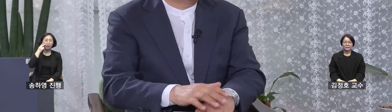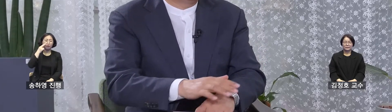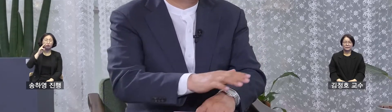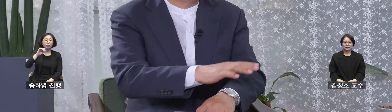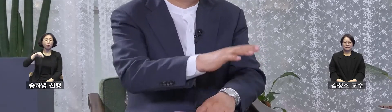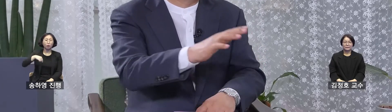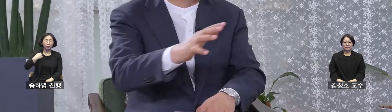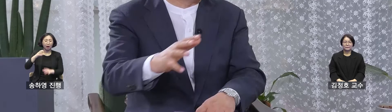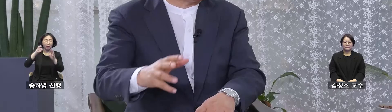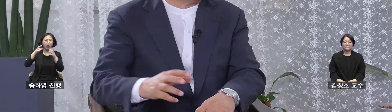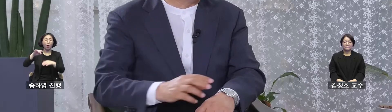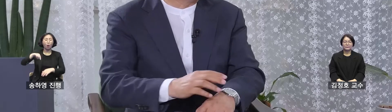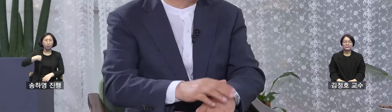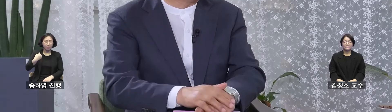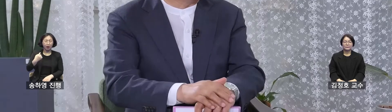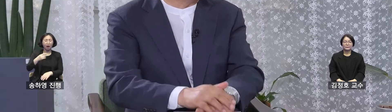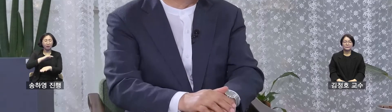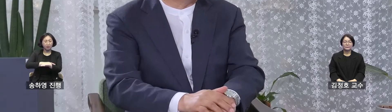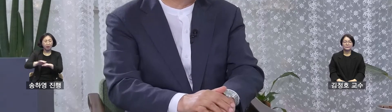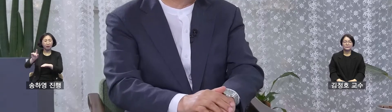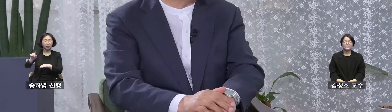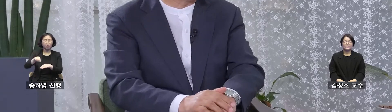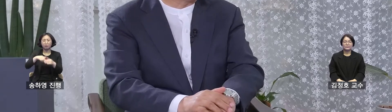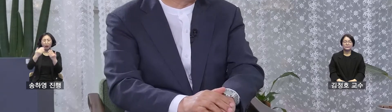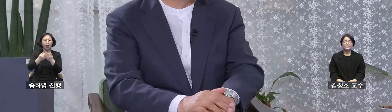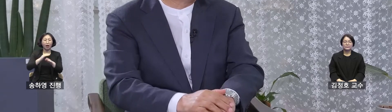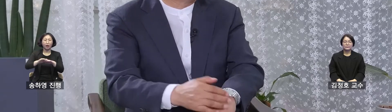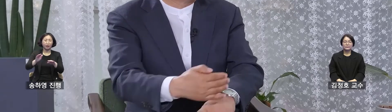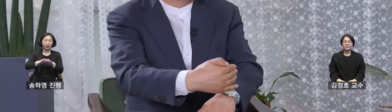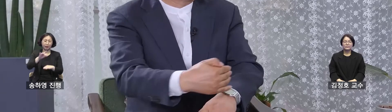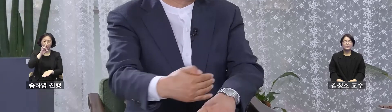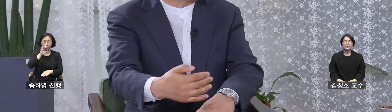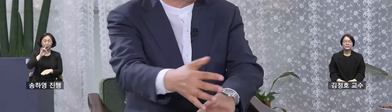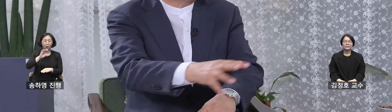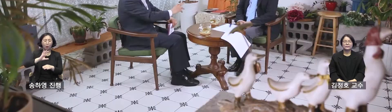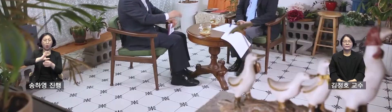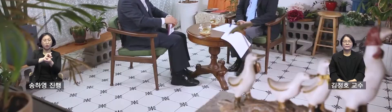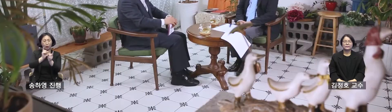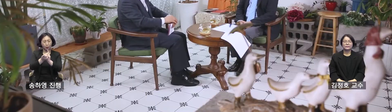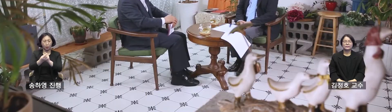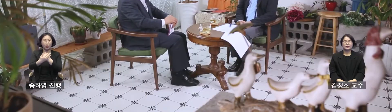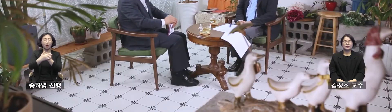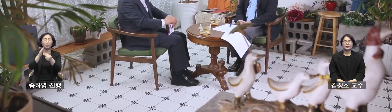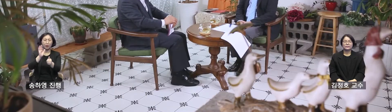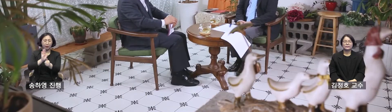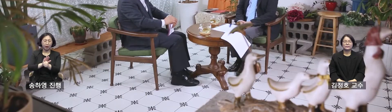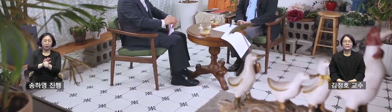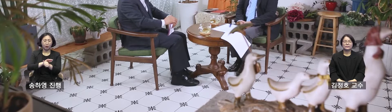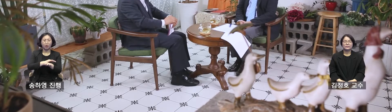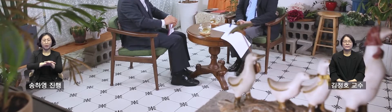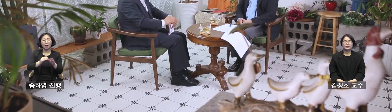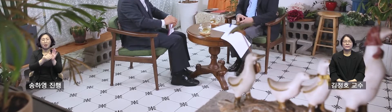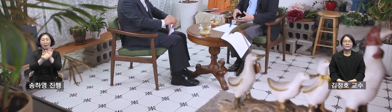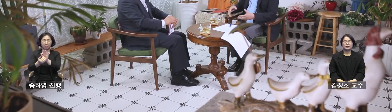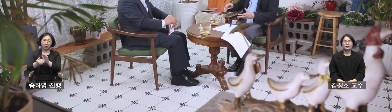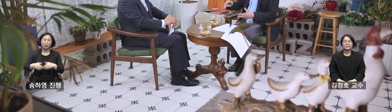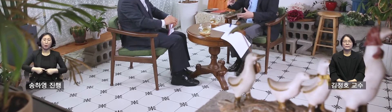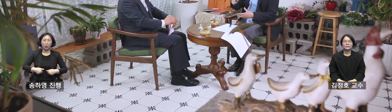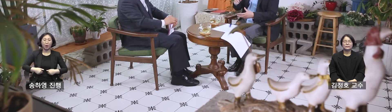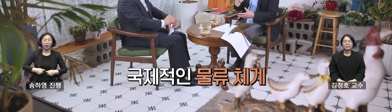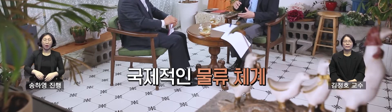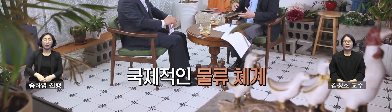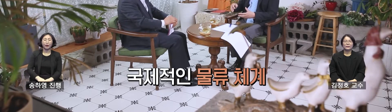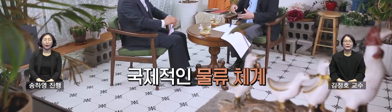네. 지구내 다 연결되어 있는 시스템 그렇습니다. 중에서 예. 서로 협력해서 방어하고 예. 그게 이제